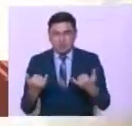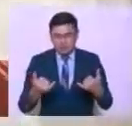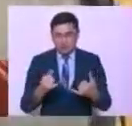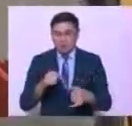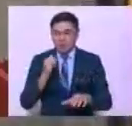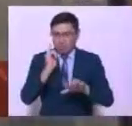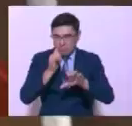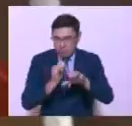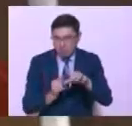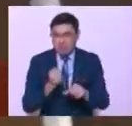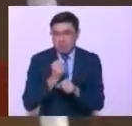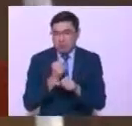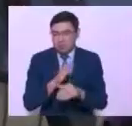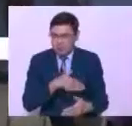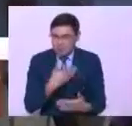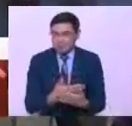жүріп жатыр.